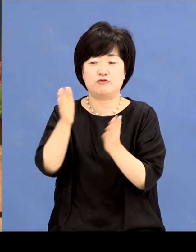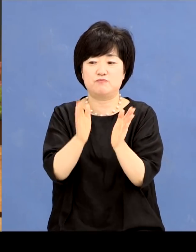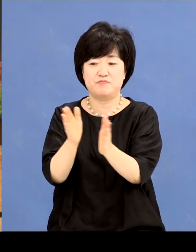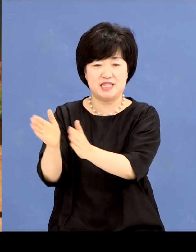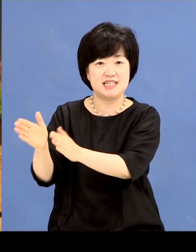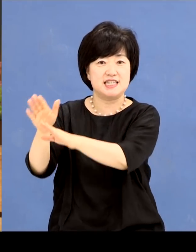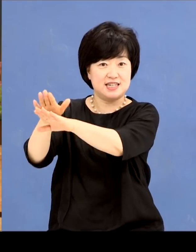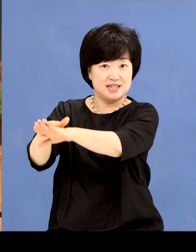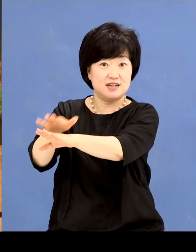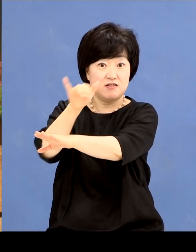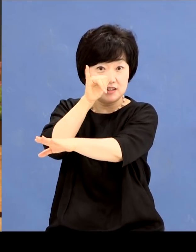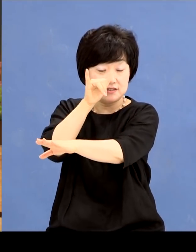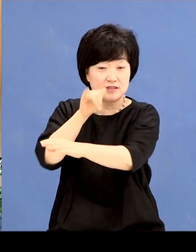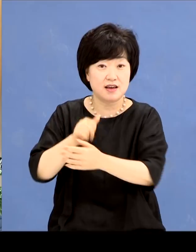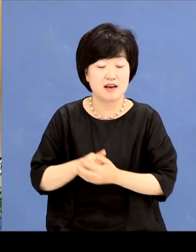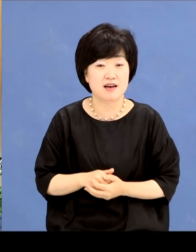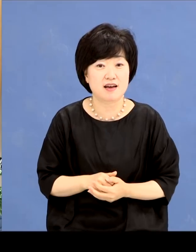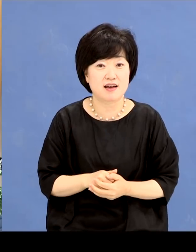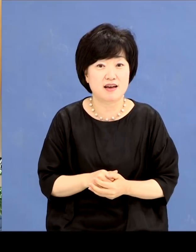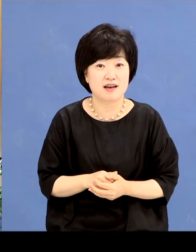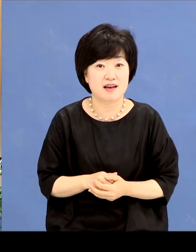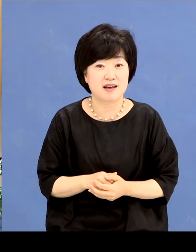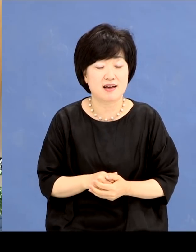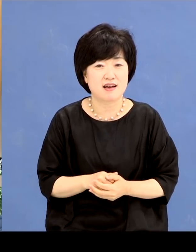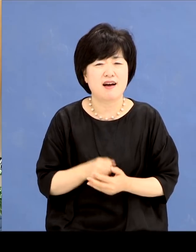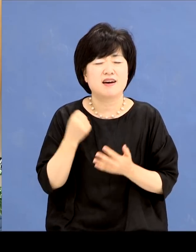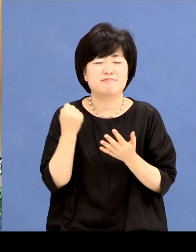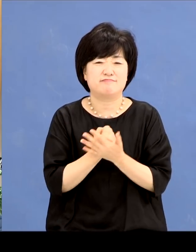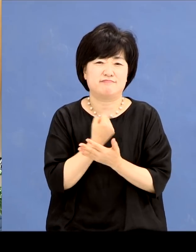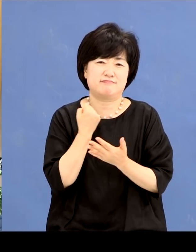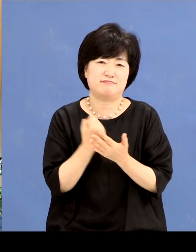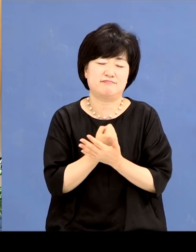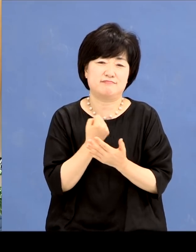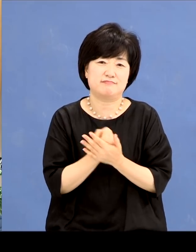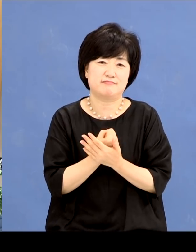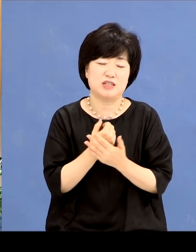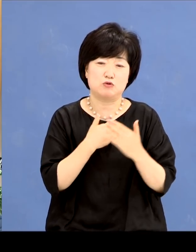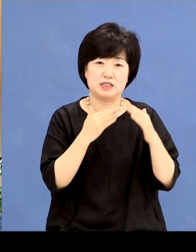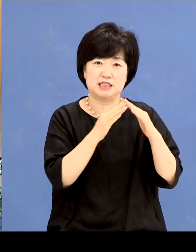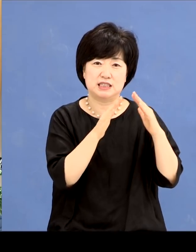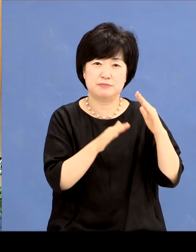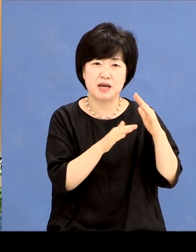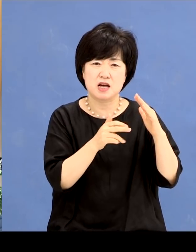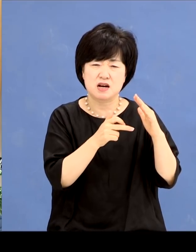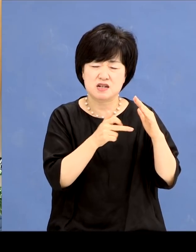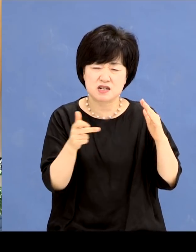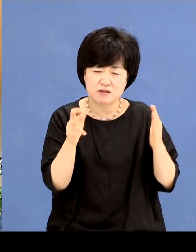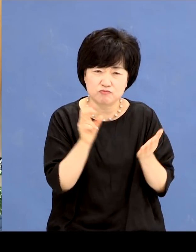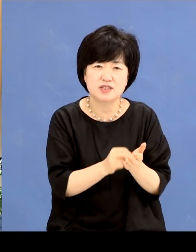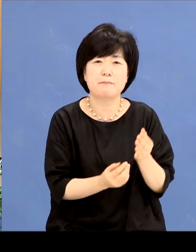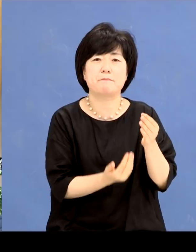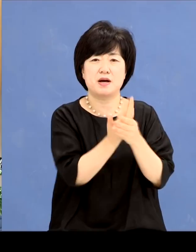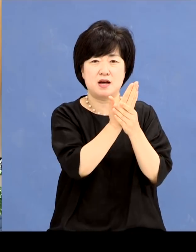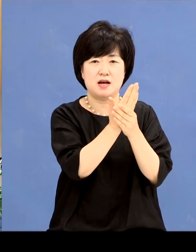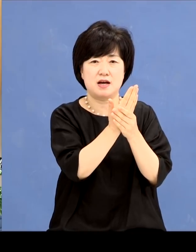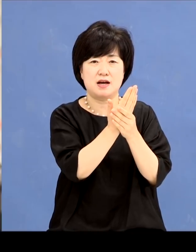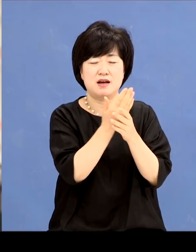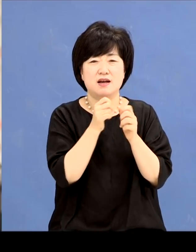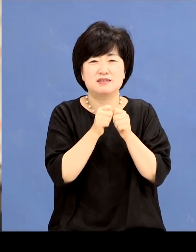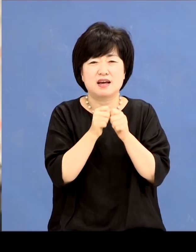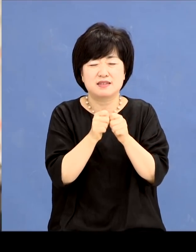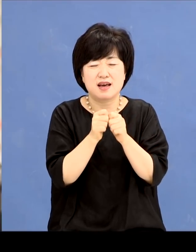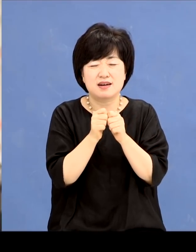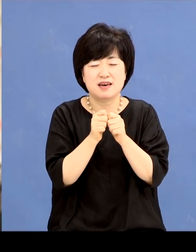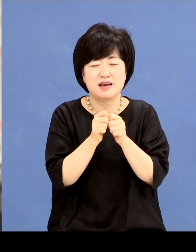가야겠다라고 준비를 했었는데 네. 사실 네. 안타깝게도 저희 집에 어떠한 좀 큰 일이 있었어요.